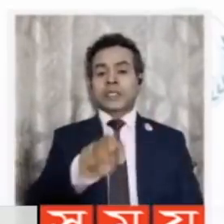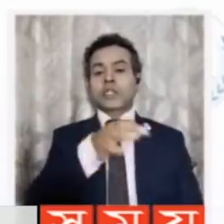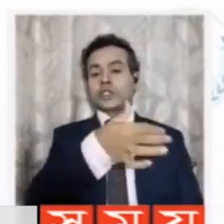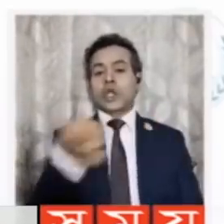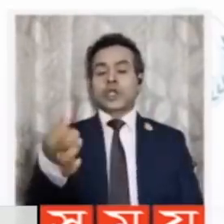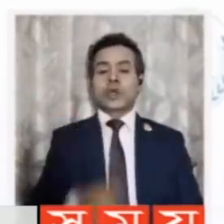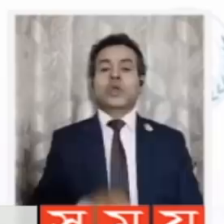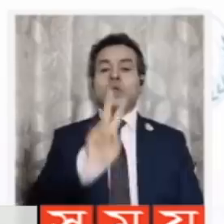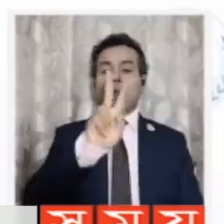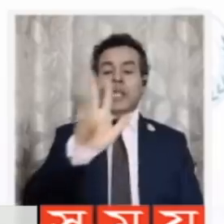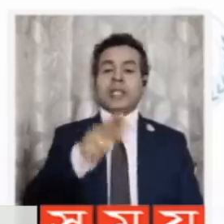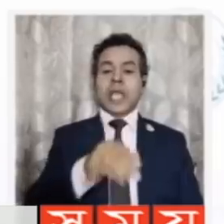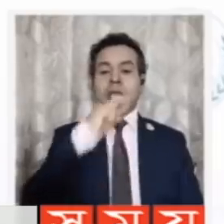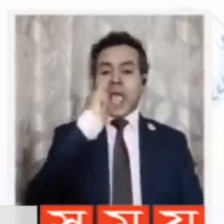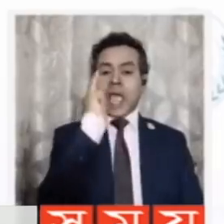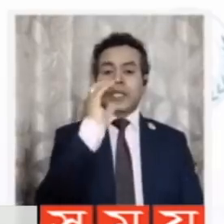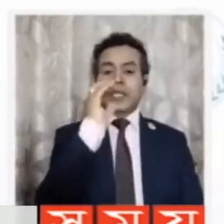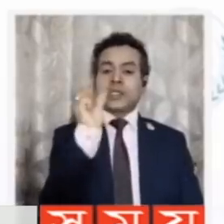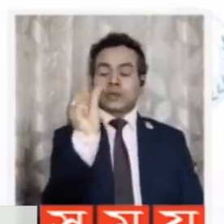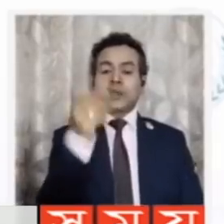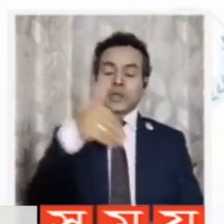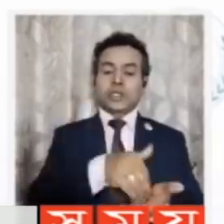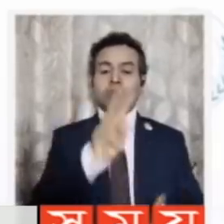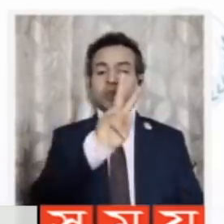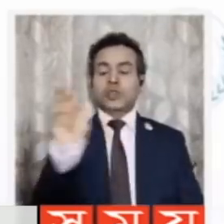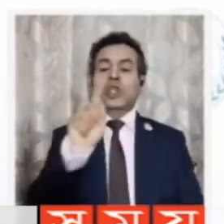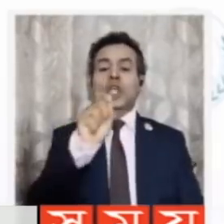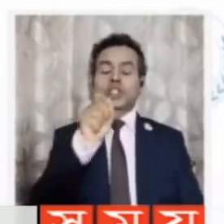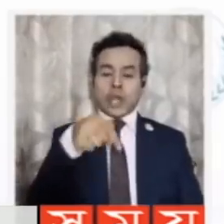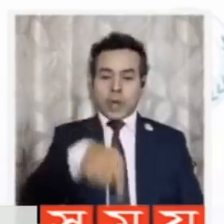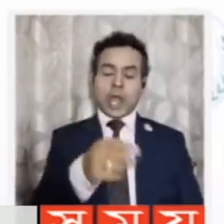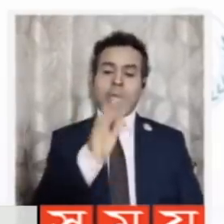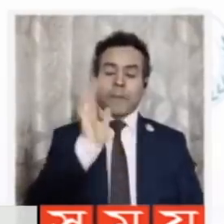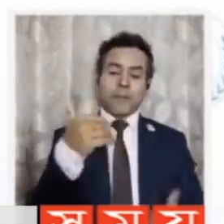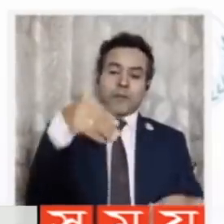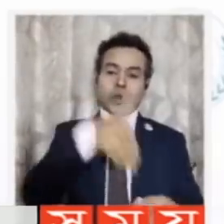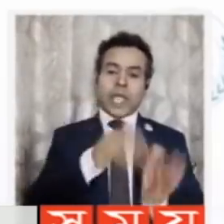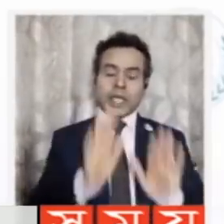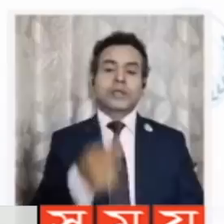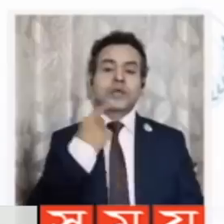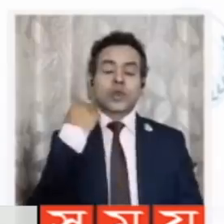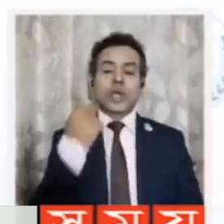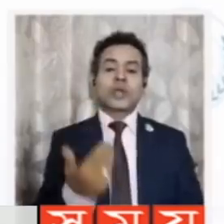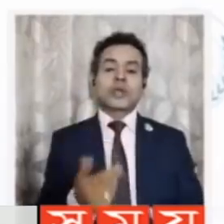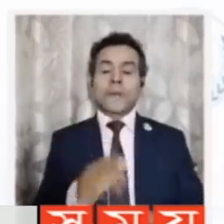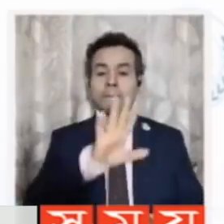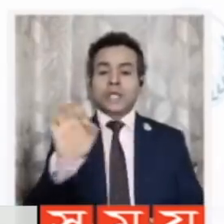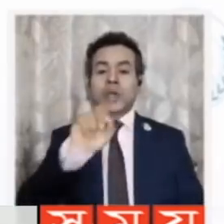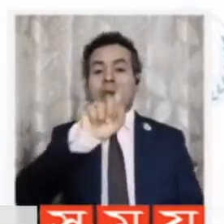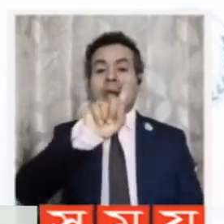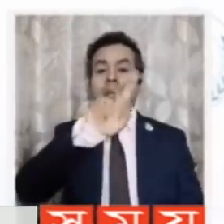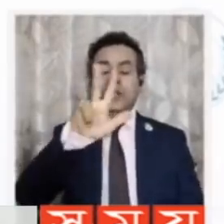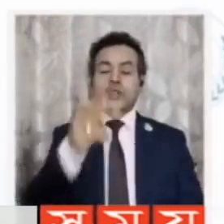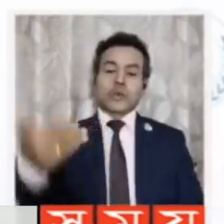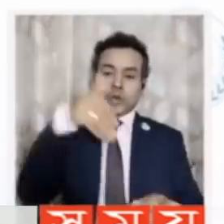ভর্তি সংখ্যা সারা দেশে 210 জন, সারা দেশে 24 ঘন্টায় ভর্তি হয়েছে 518 জন এবং 24 ঘন্টায় ছাড়